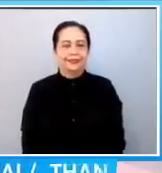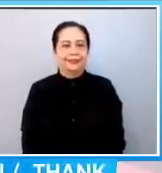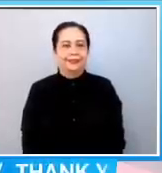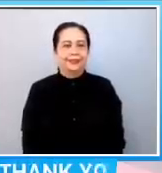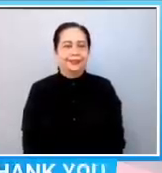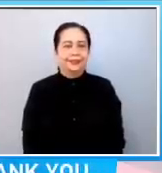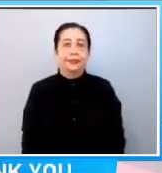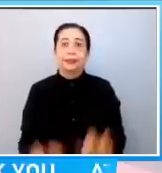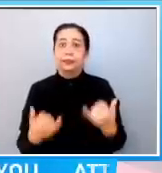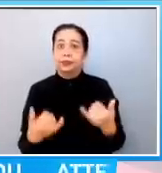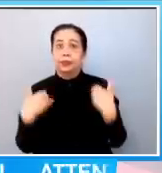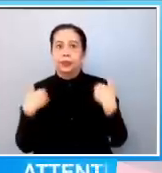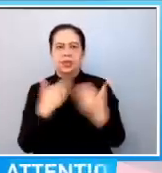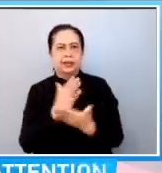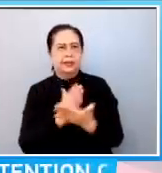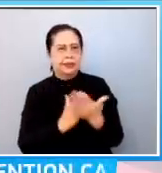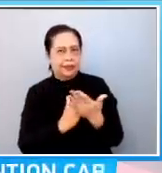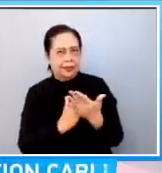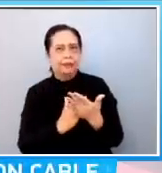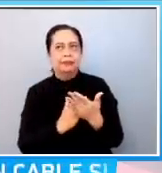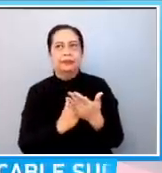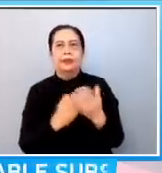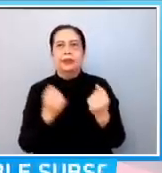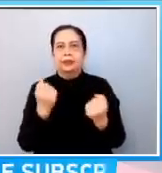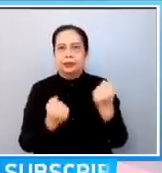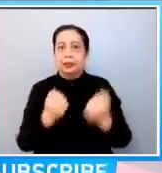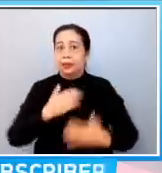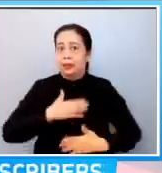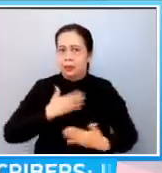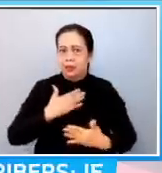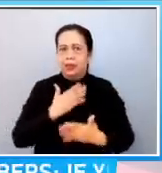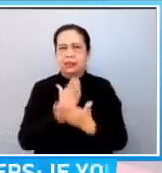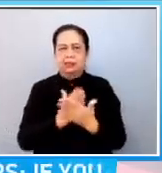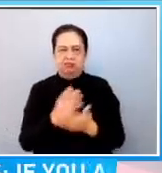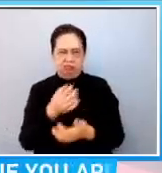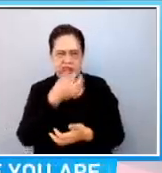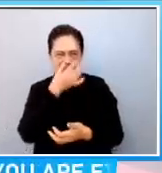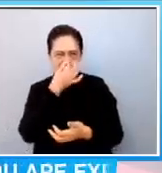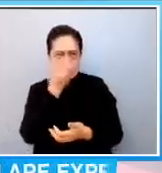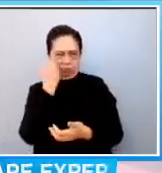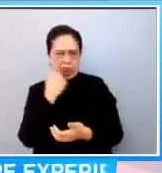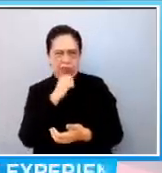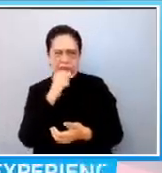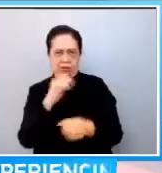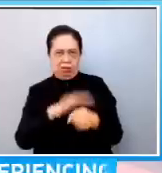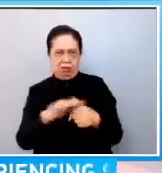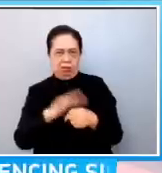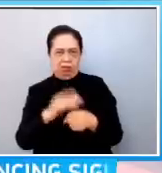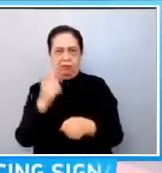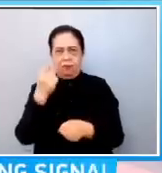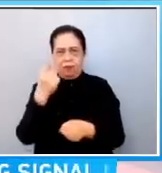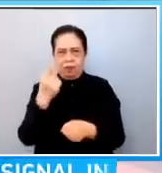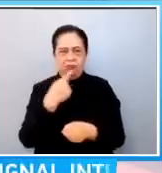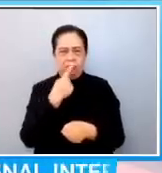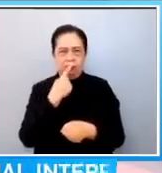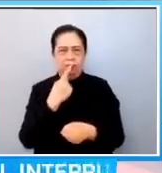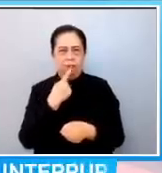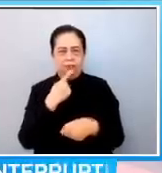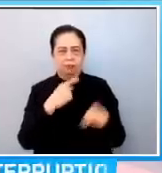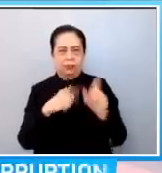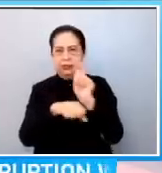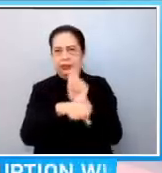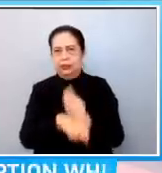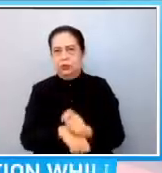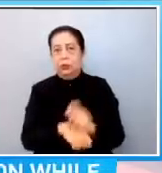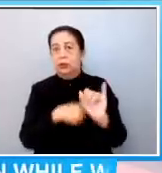Samantala, may ilang tsuper na masaya, may ilan namang nakukulangan pa sa 11 pesos na bagong minimum na pasahe sa traditional na